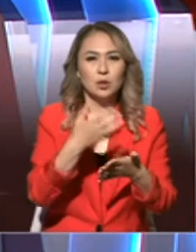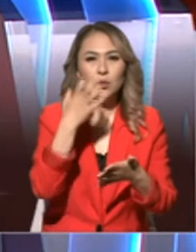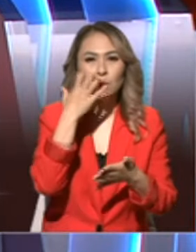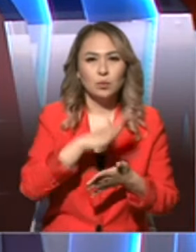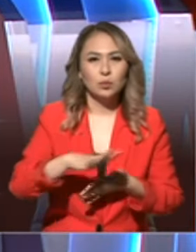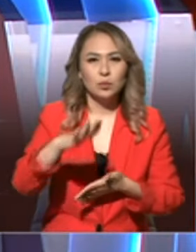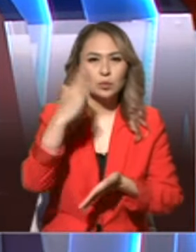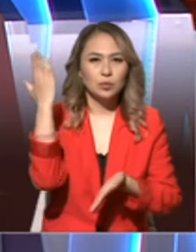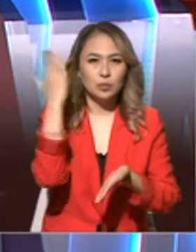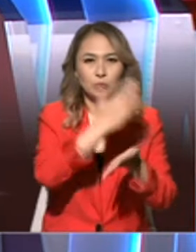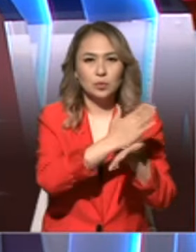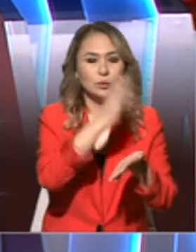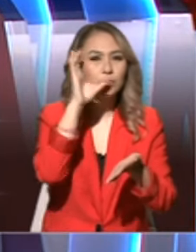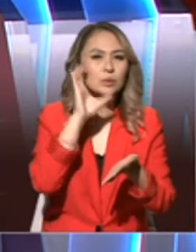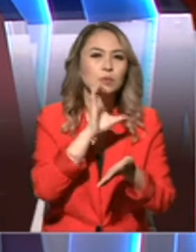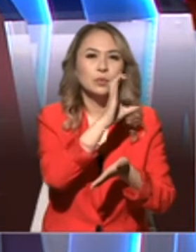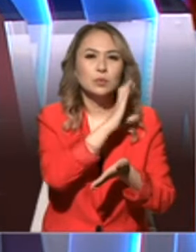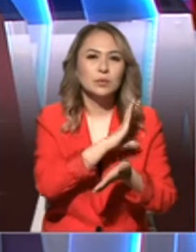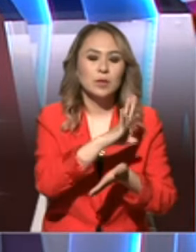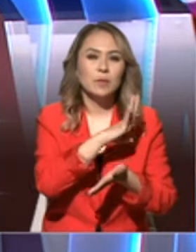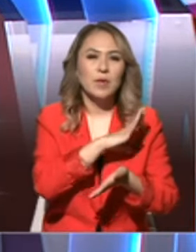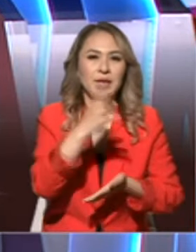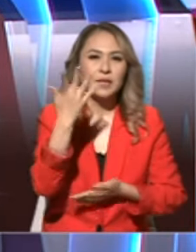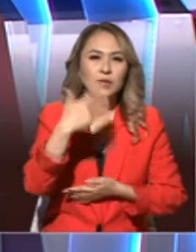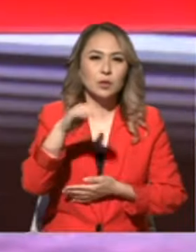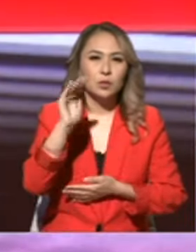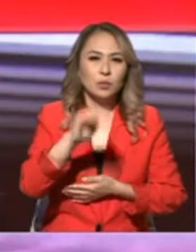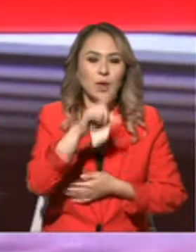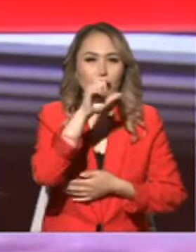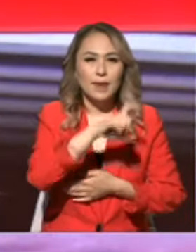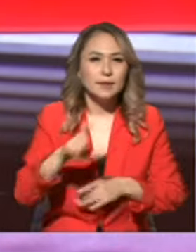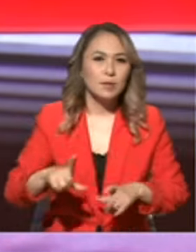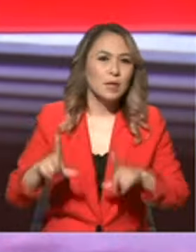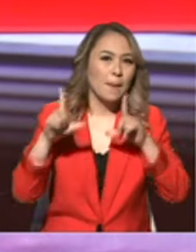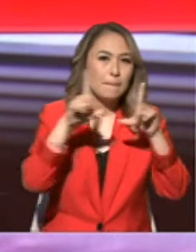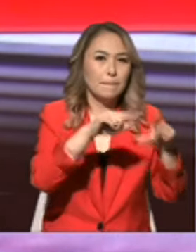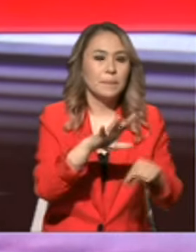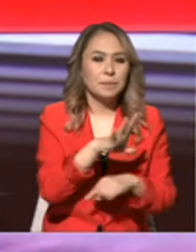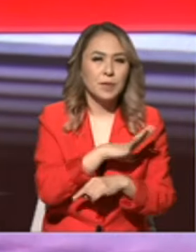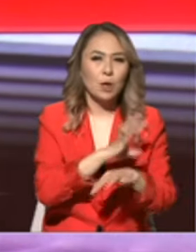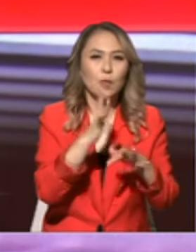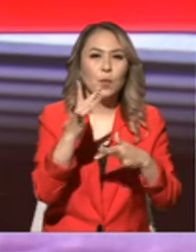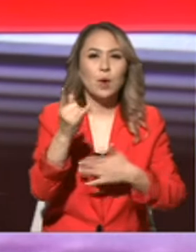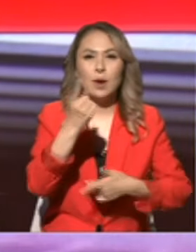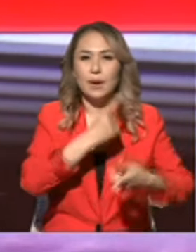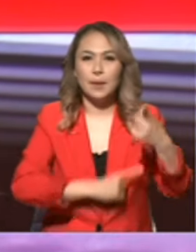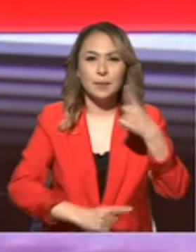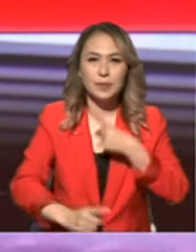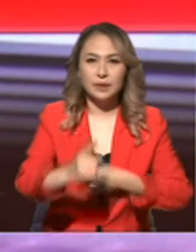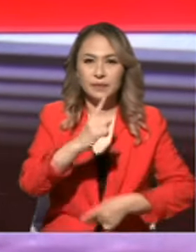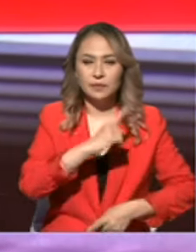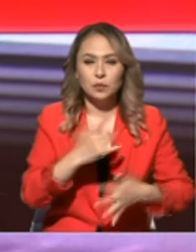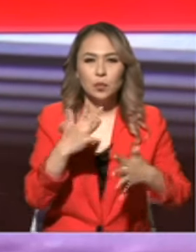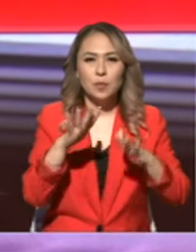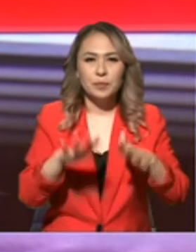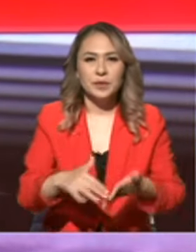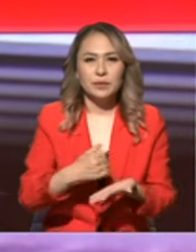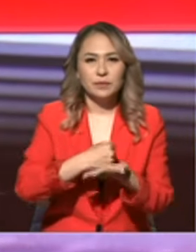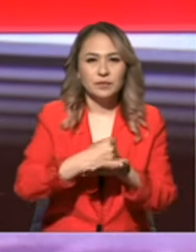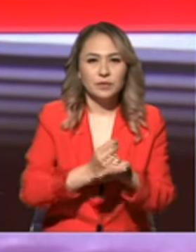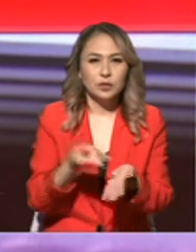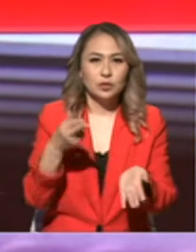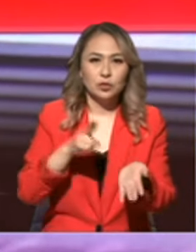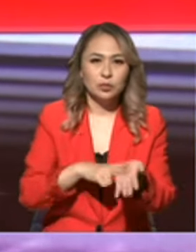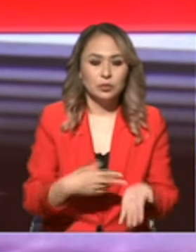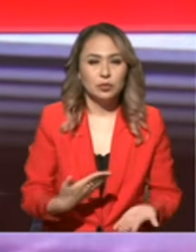оңтүстіктен солтүстікке 50 мың азамат барды деді. Соның қаншасы қайтты? Қаншасы орнығып қалды деген мәселе